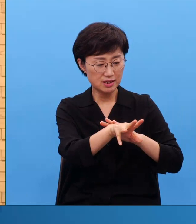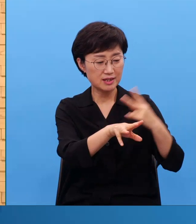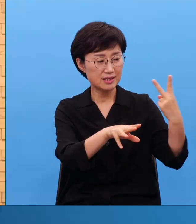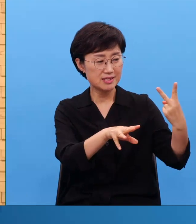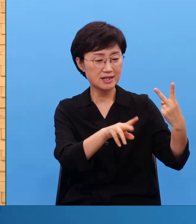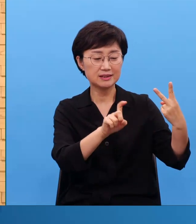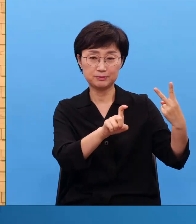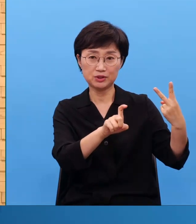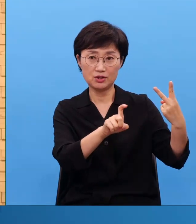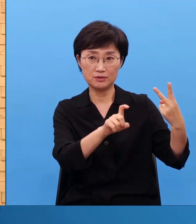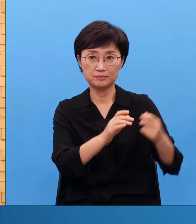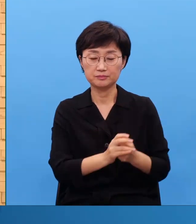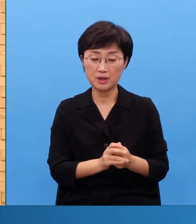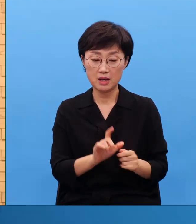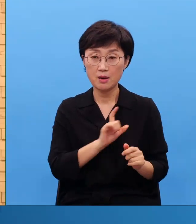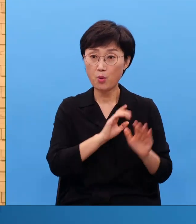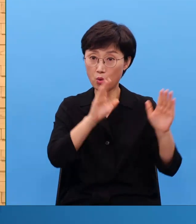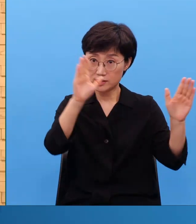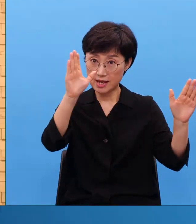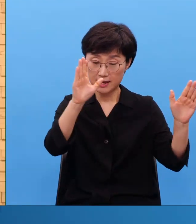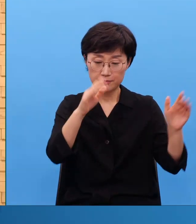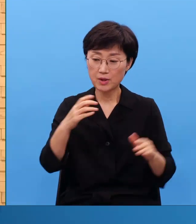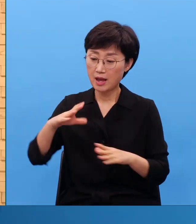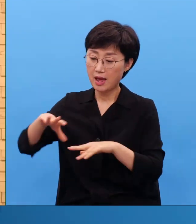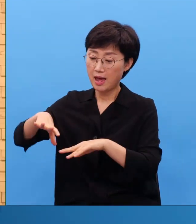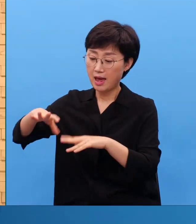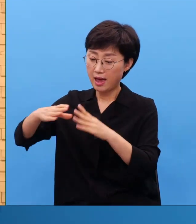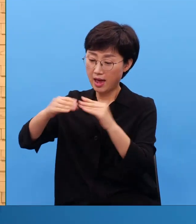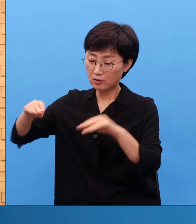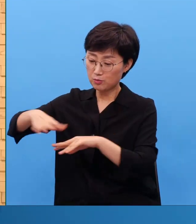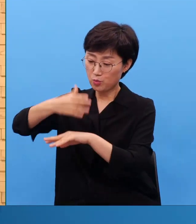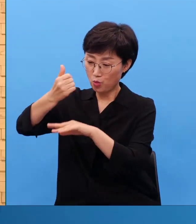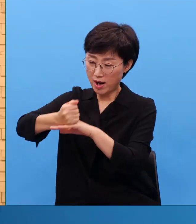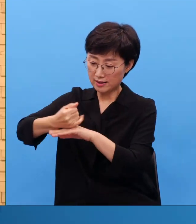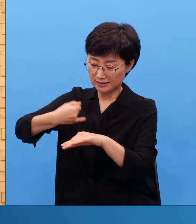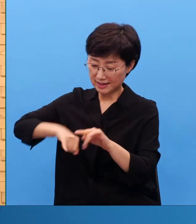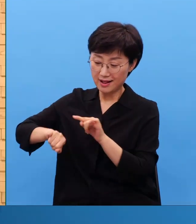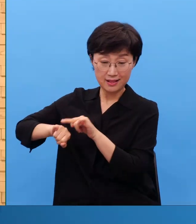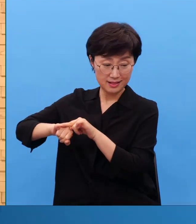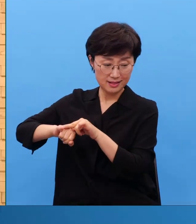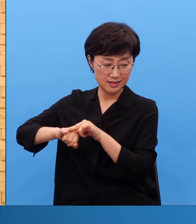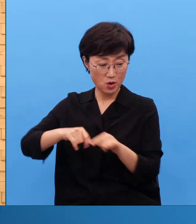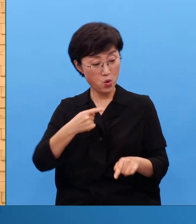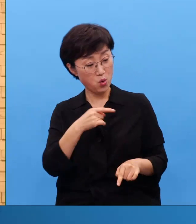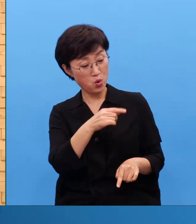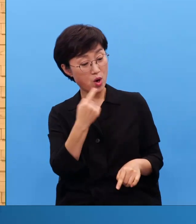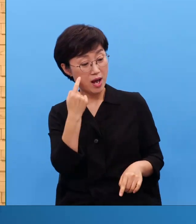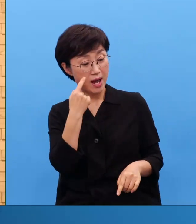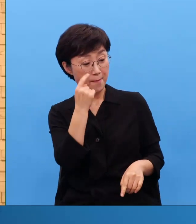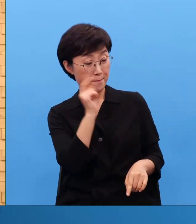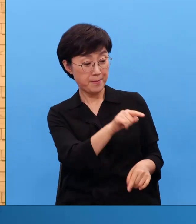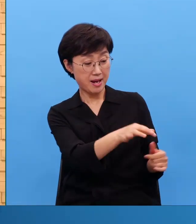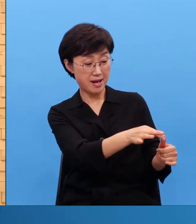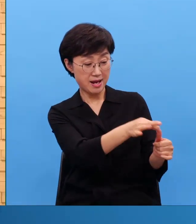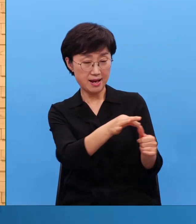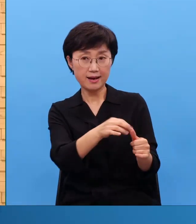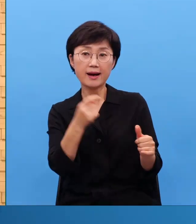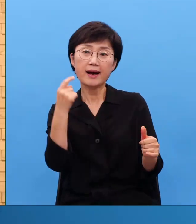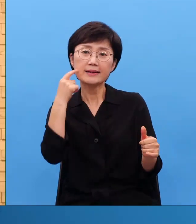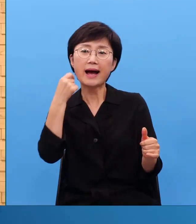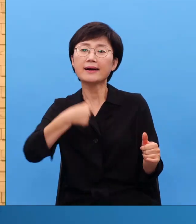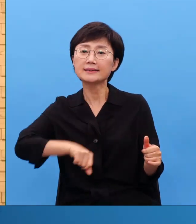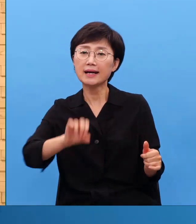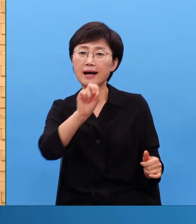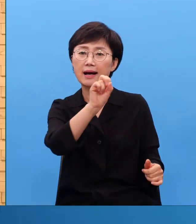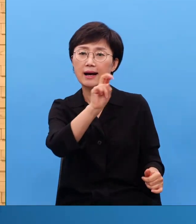모세를 양자로 데려오더라는 거죠. In Exodus chapter 2:10 it says that Moses was adopted by Egypt. 근데 모세가 그걸 가지고는 답이 안 나왔어요. But